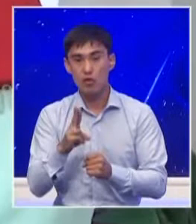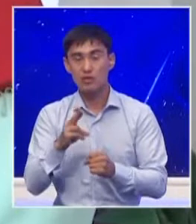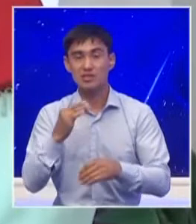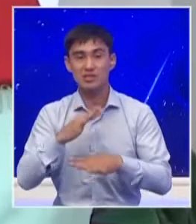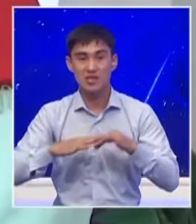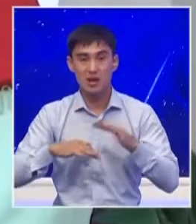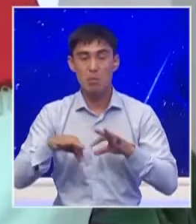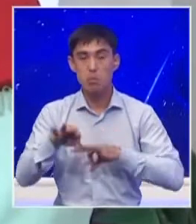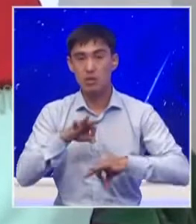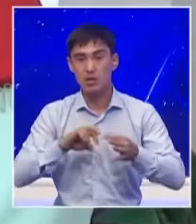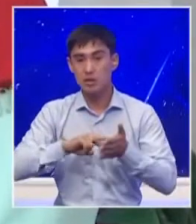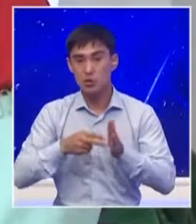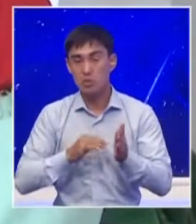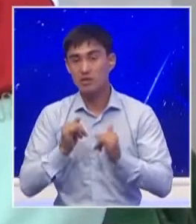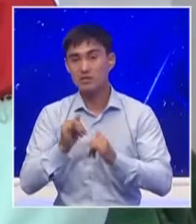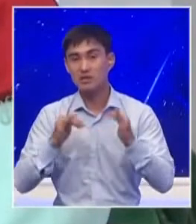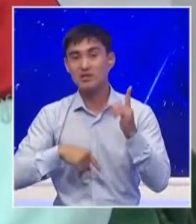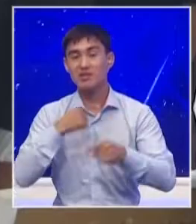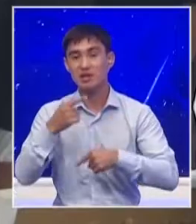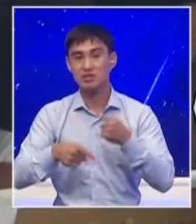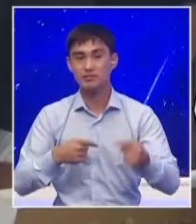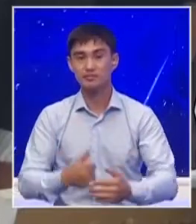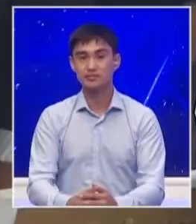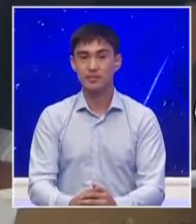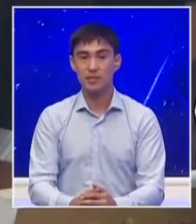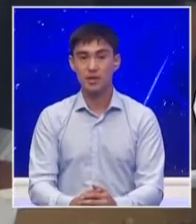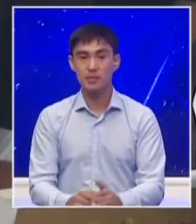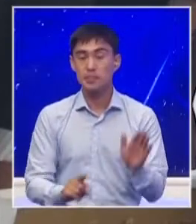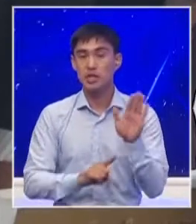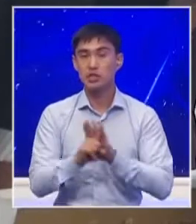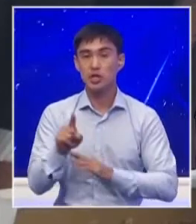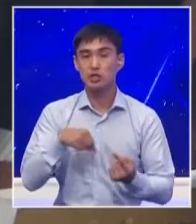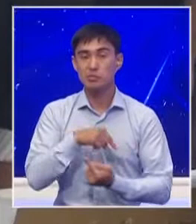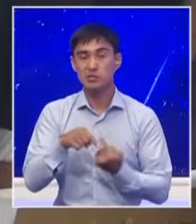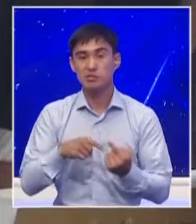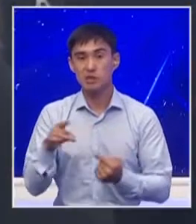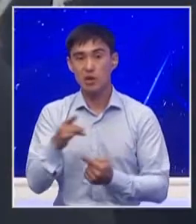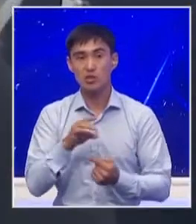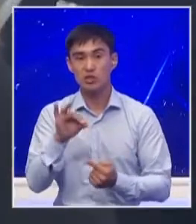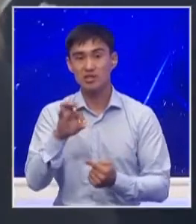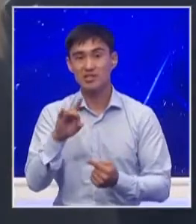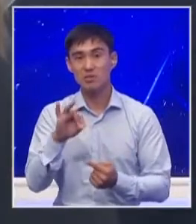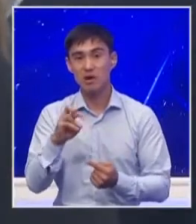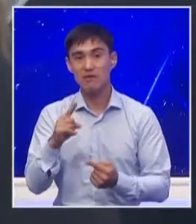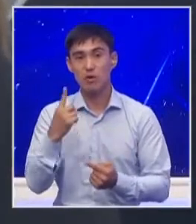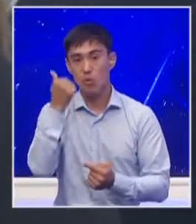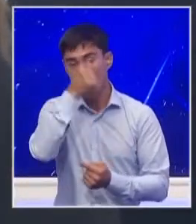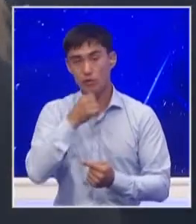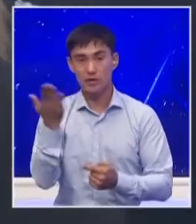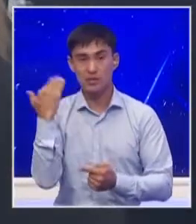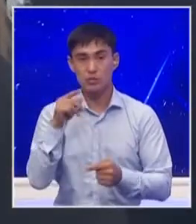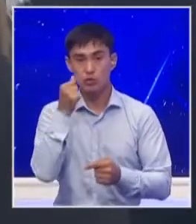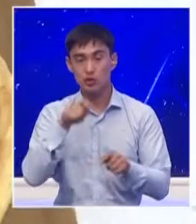планируем развивать это направление и дальше один из начинающих предпринимателей района жанат сад и баев около года назад мужчина